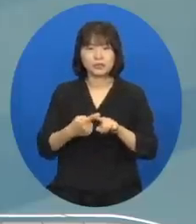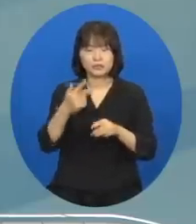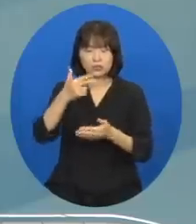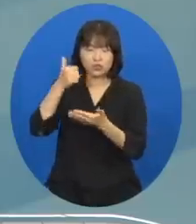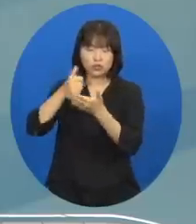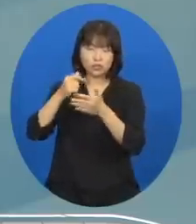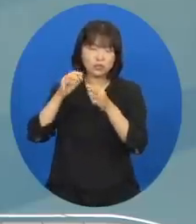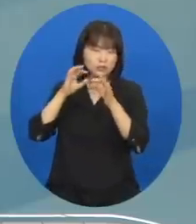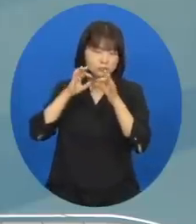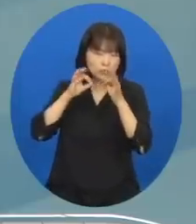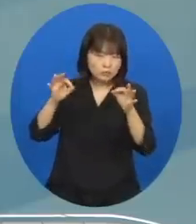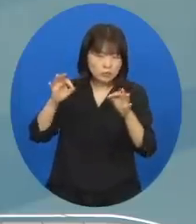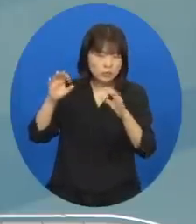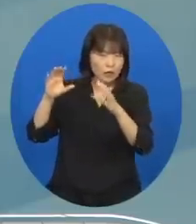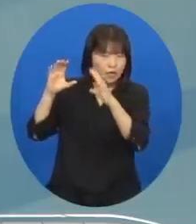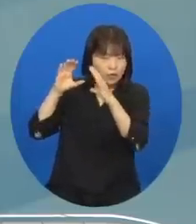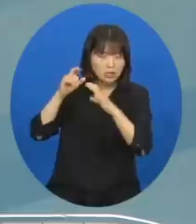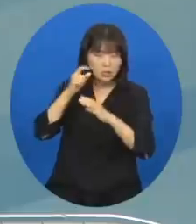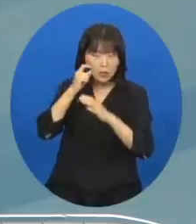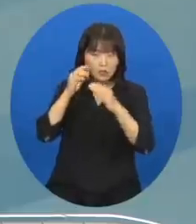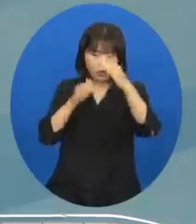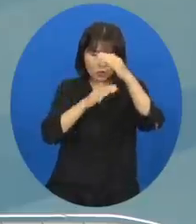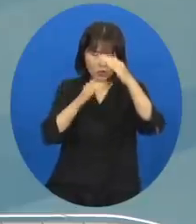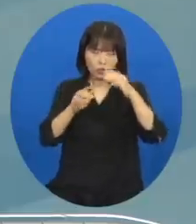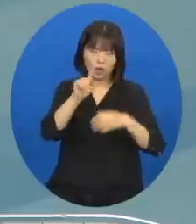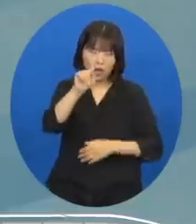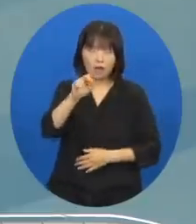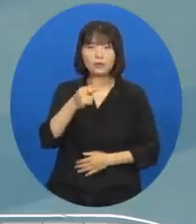음성을 듣지 못한 성도는 없습니다.